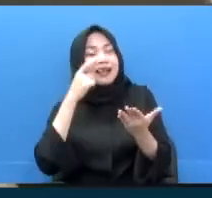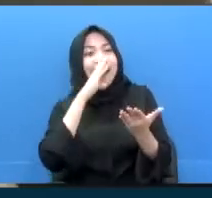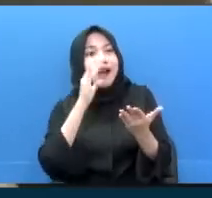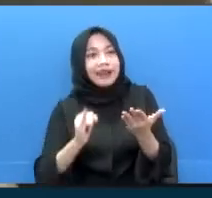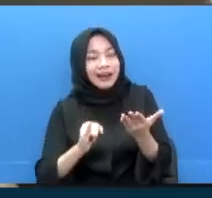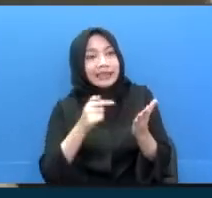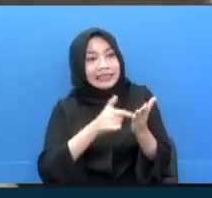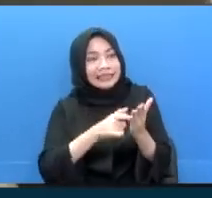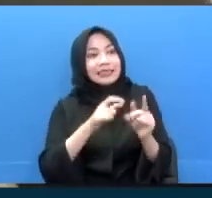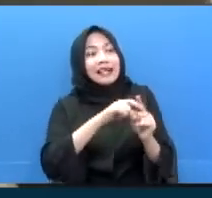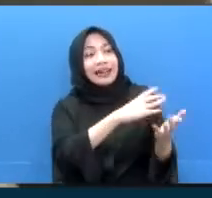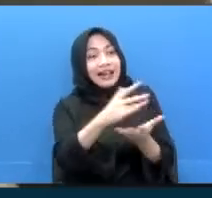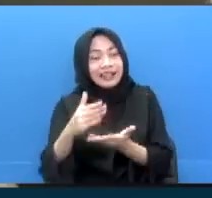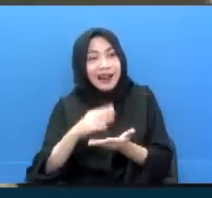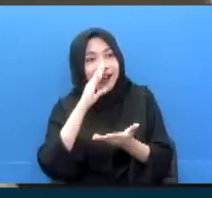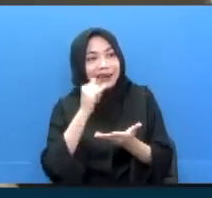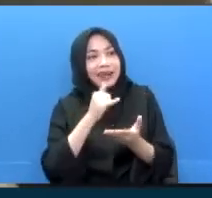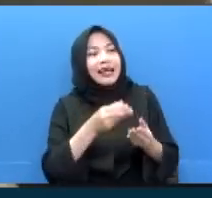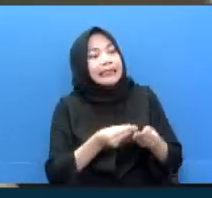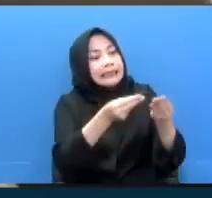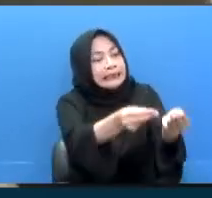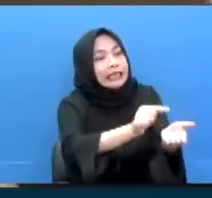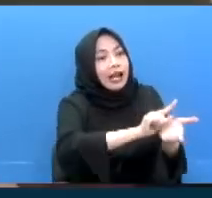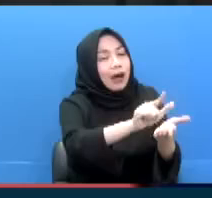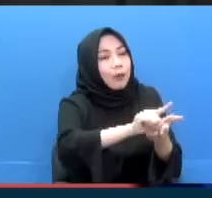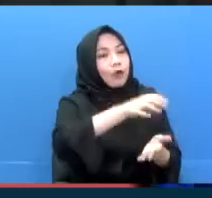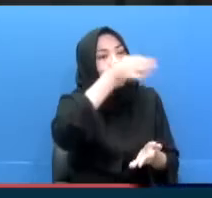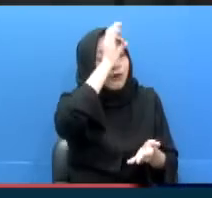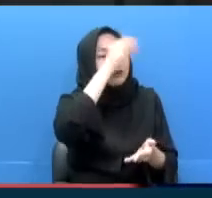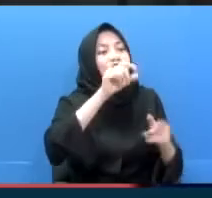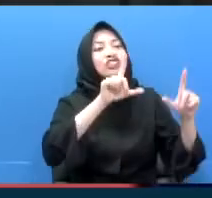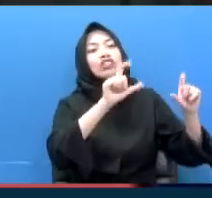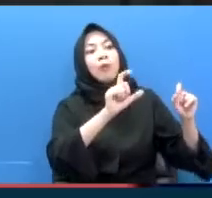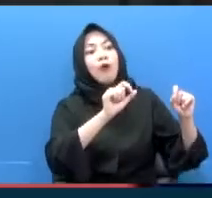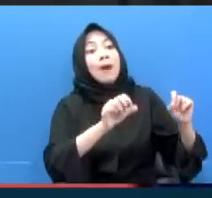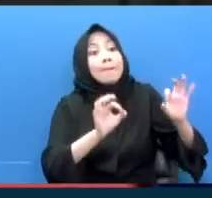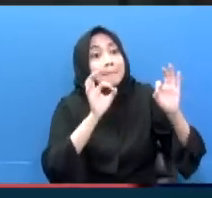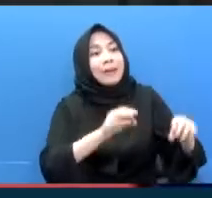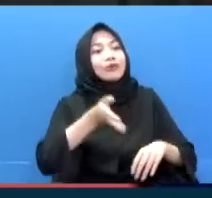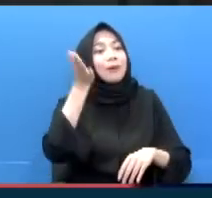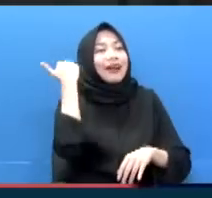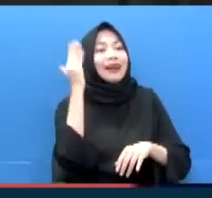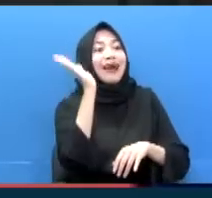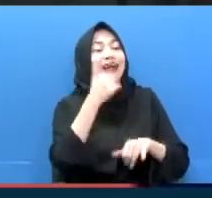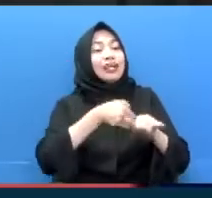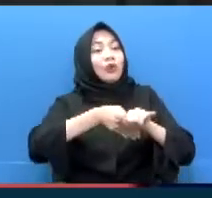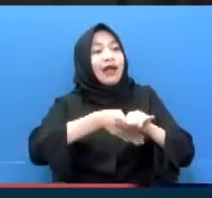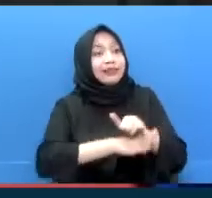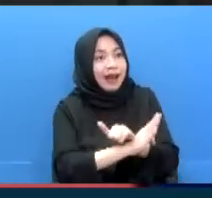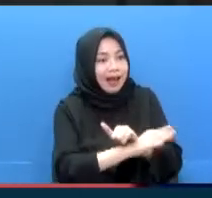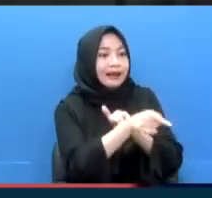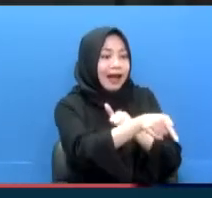kita laporkan ke poles Cirebon hanya karena kebetulan kemarin pas Idul Adha poles Cirebon banyak